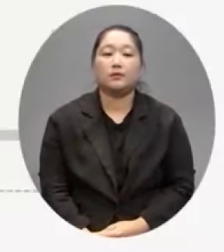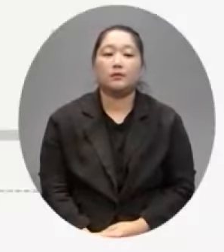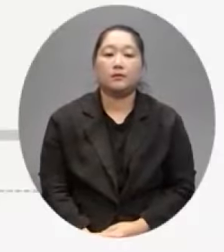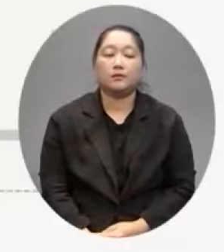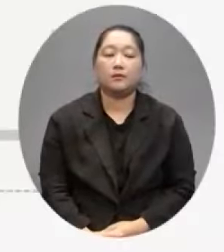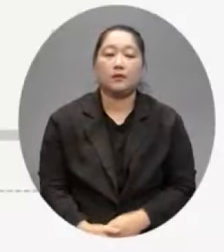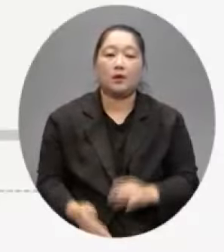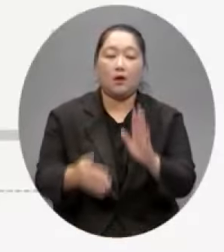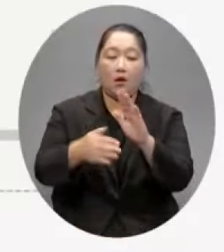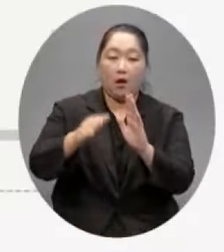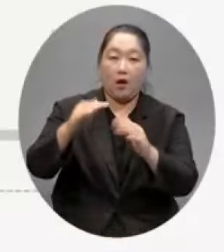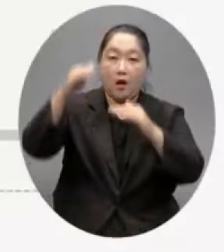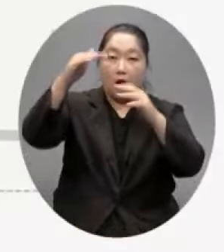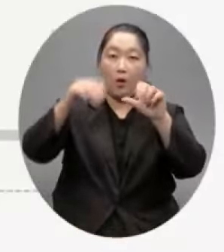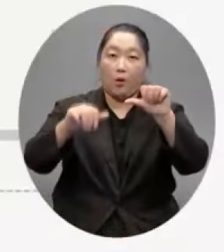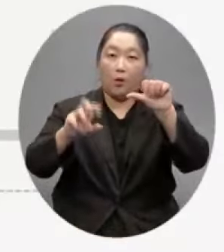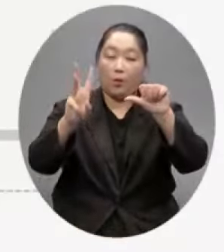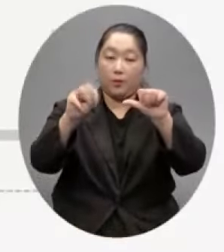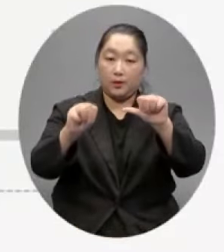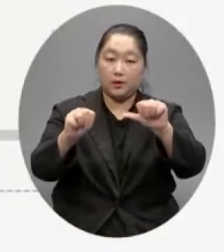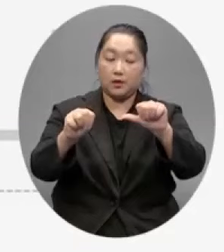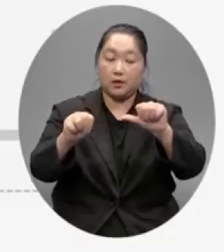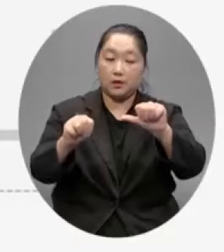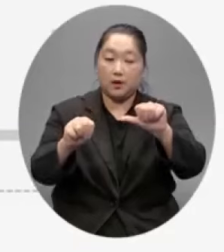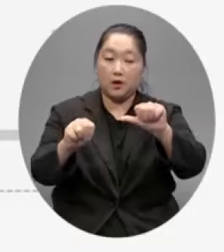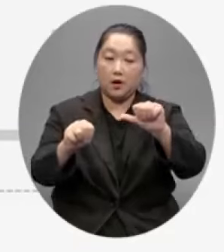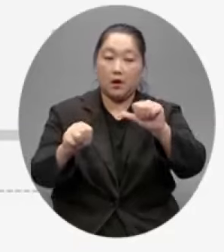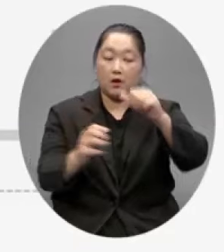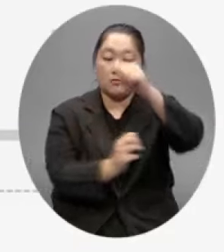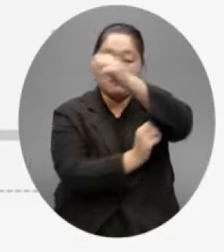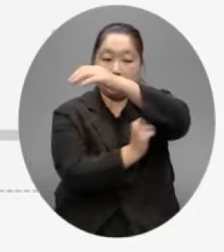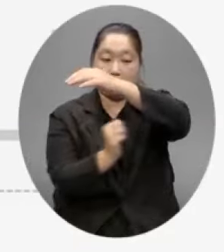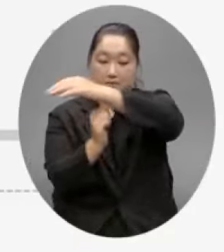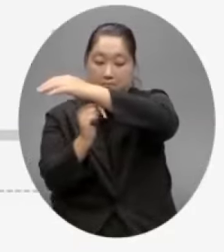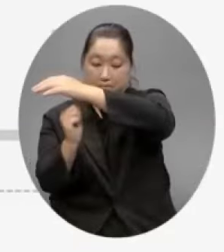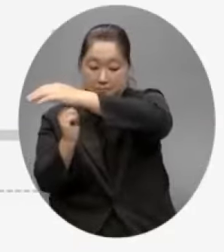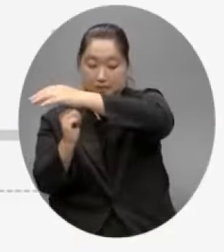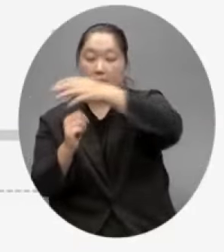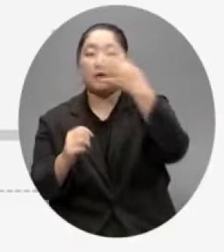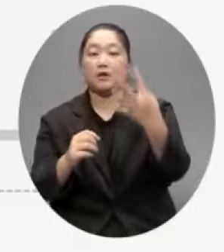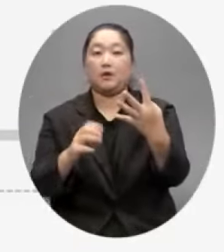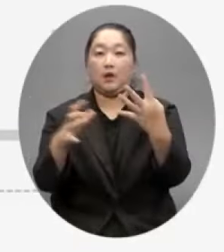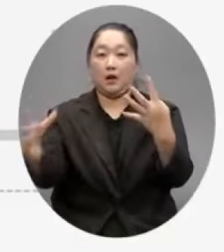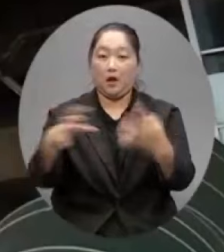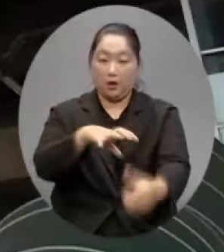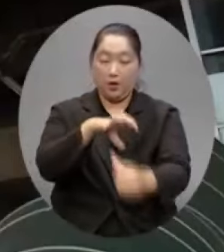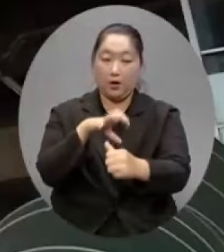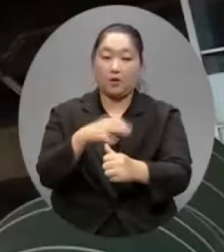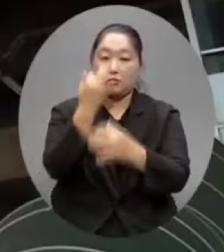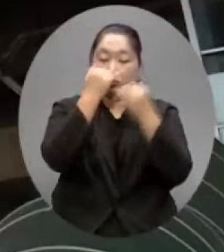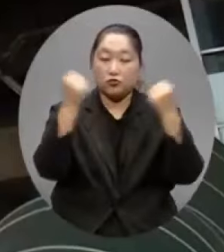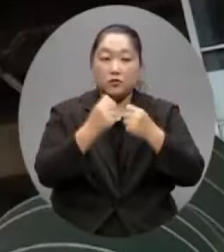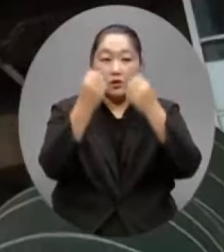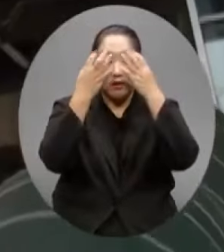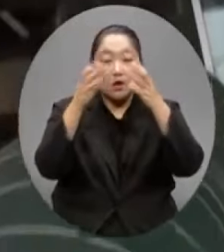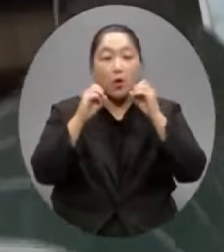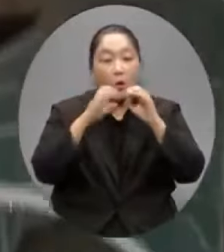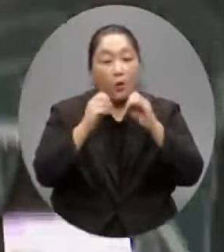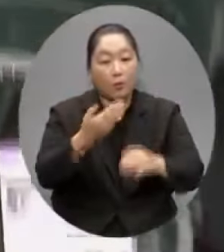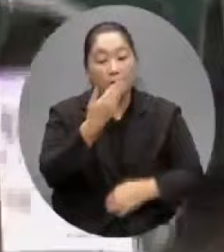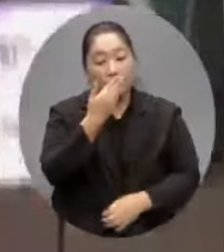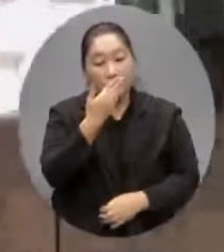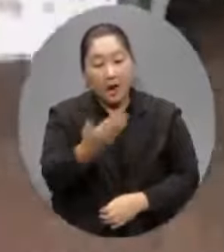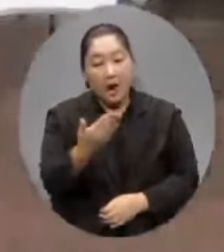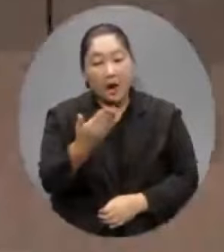지상 5m 높이로 기존 선로 기둥 4개를 품는 구조입니다. 충북의 새 랜드마크가 될 거라는 게